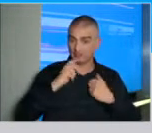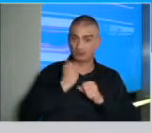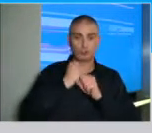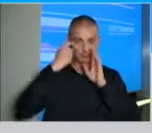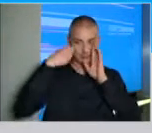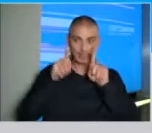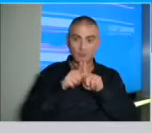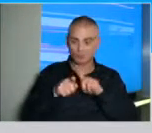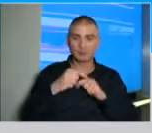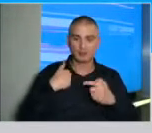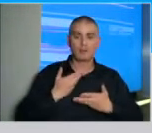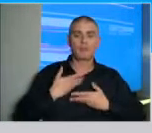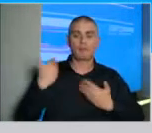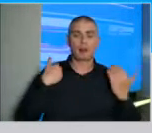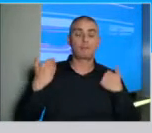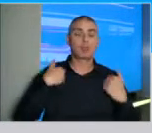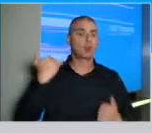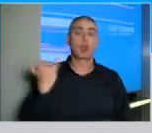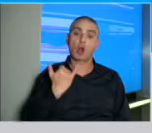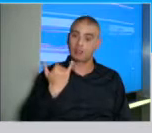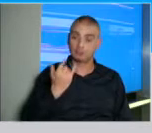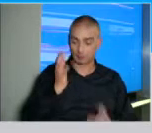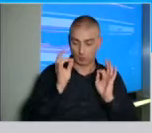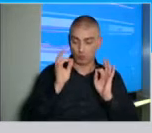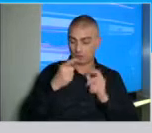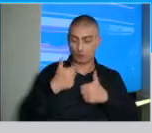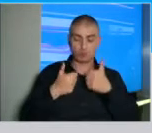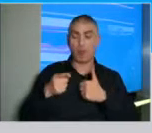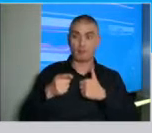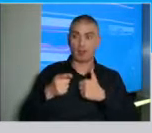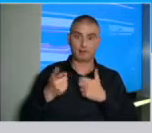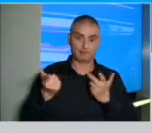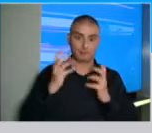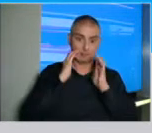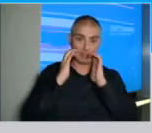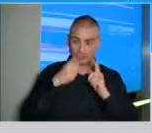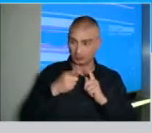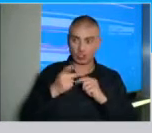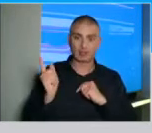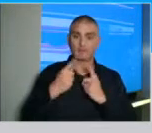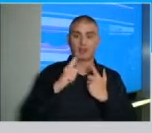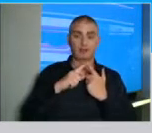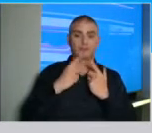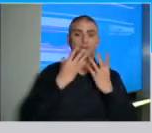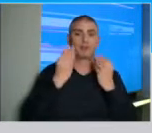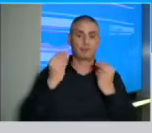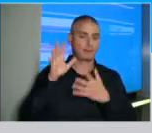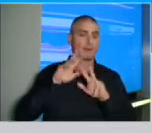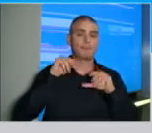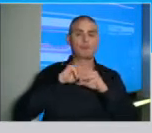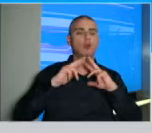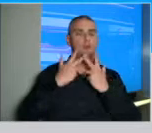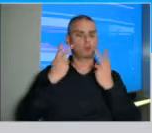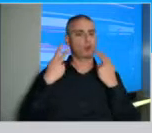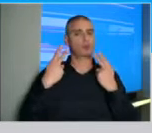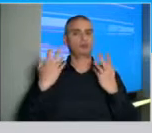סרטים כאלה, מקבל את הפניות האלה כל הזמן, במיוחד אצל מועמדים שבתקשורת ובהרבה חלקים בציבור,